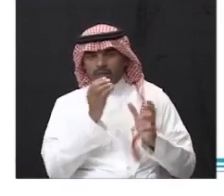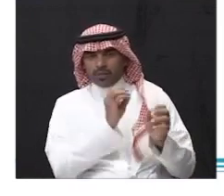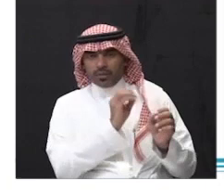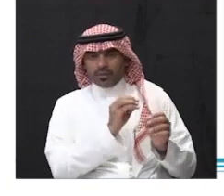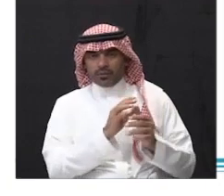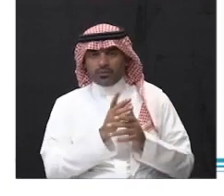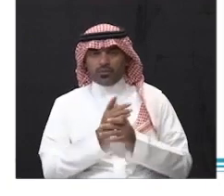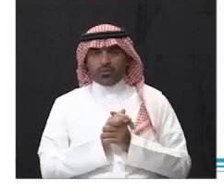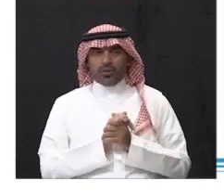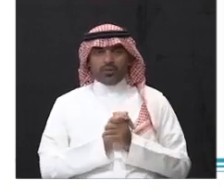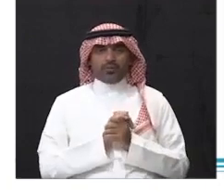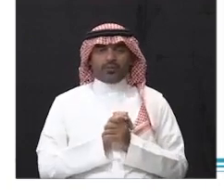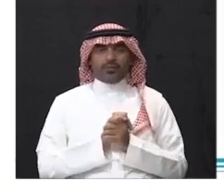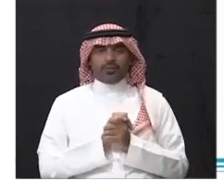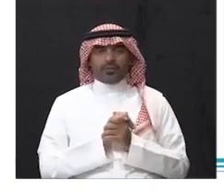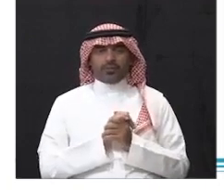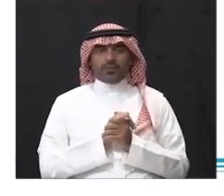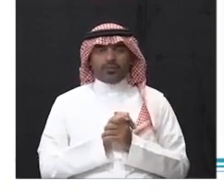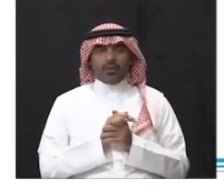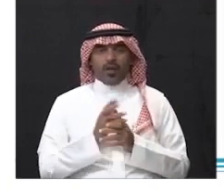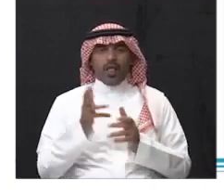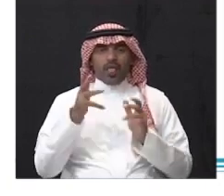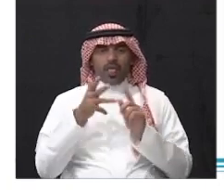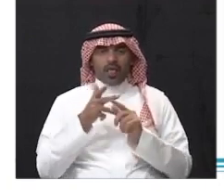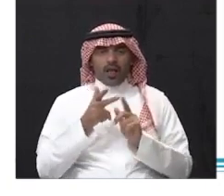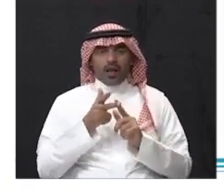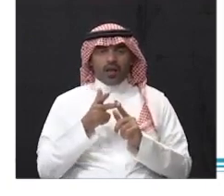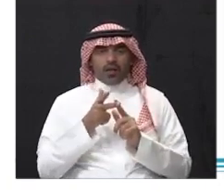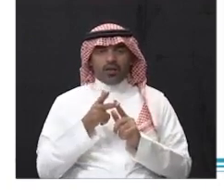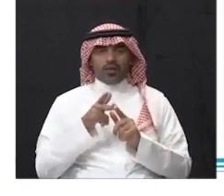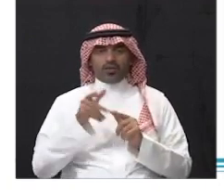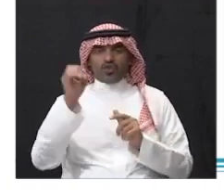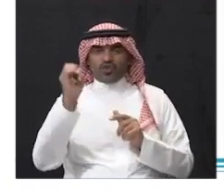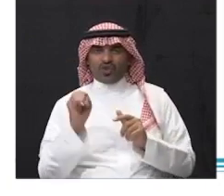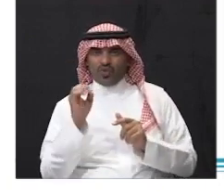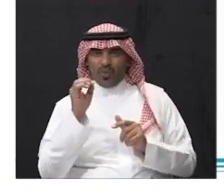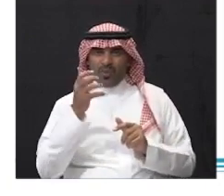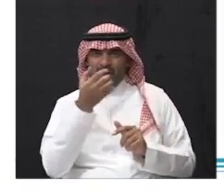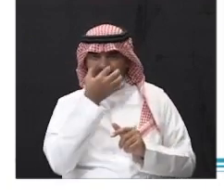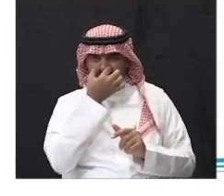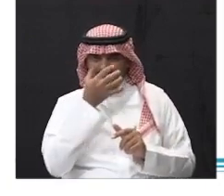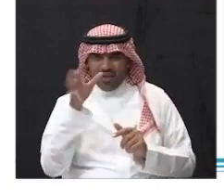إفريقيا على إقليم ناميبيا. الاستعمار الفكري: